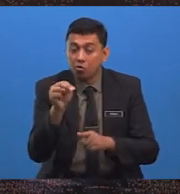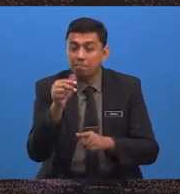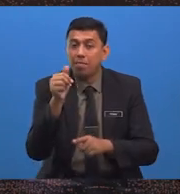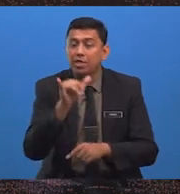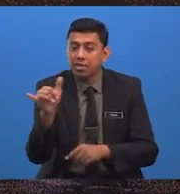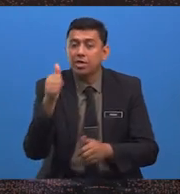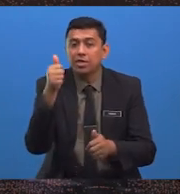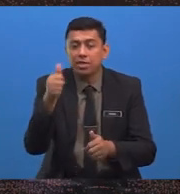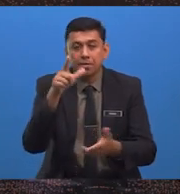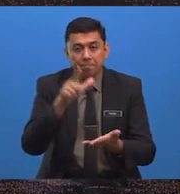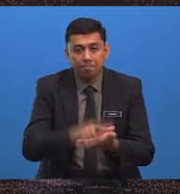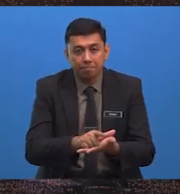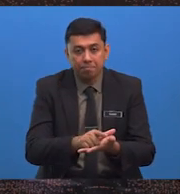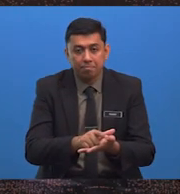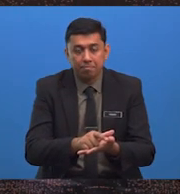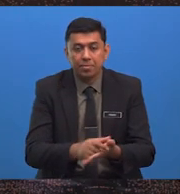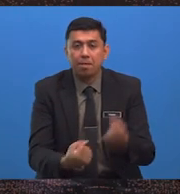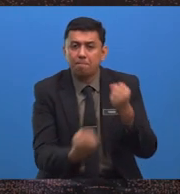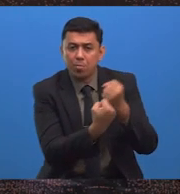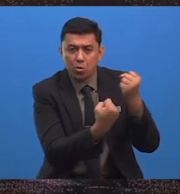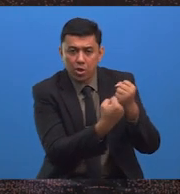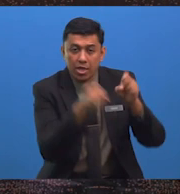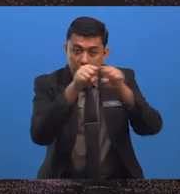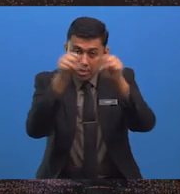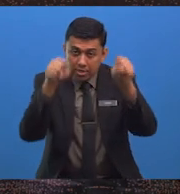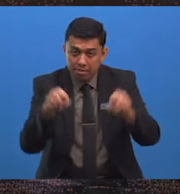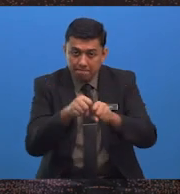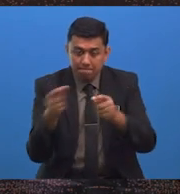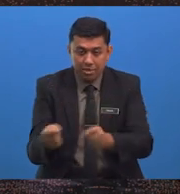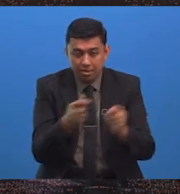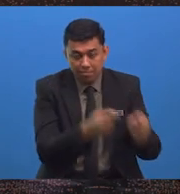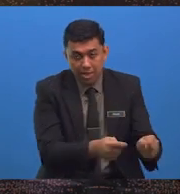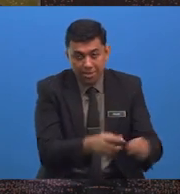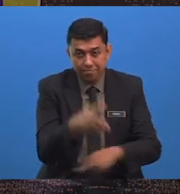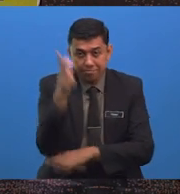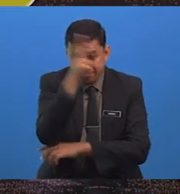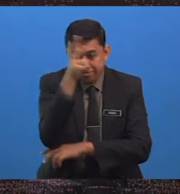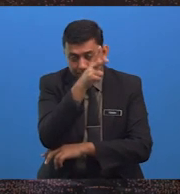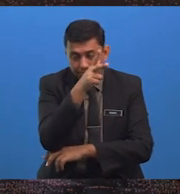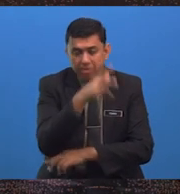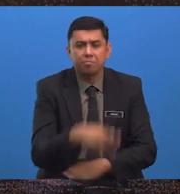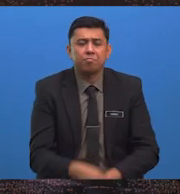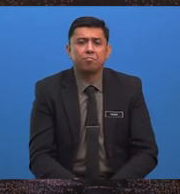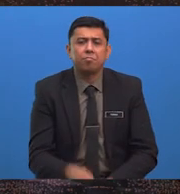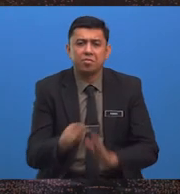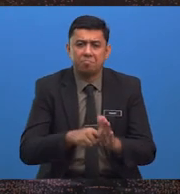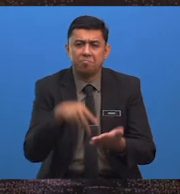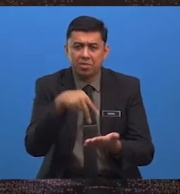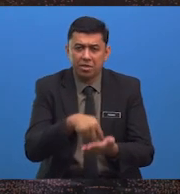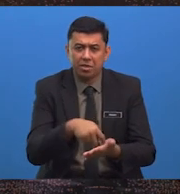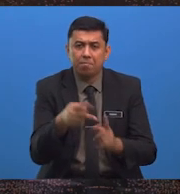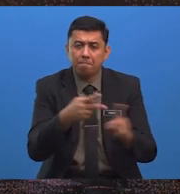Jawapannya ialah mendukung sistem pentadbiran kerajaan dan terdiri daripada